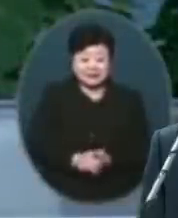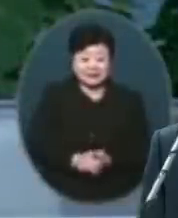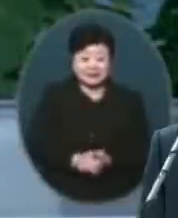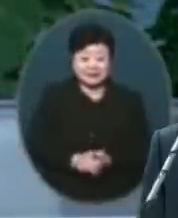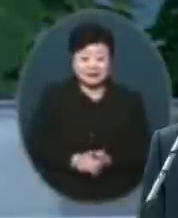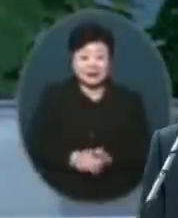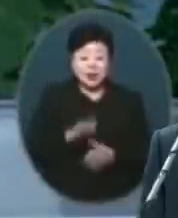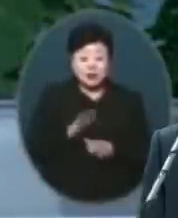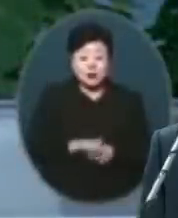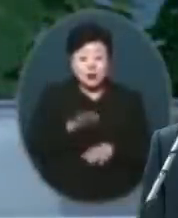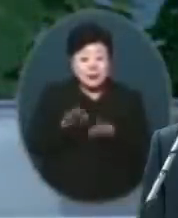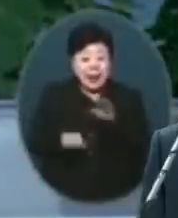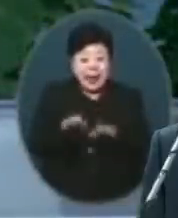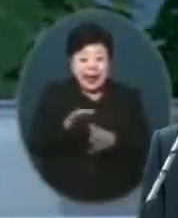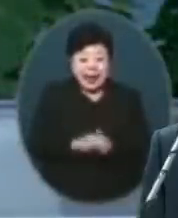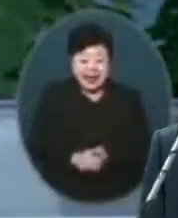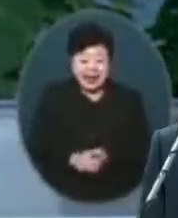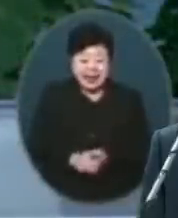손과 발이